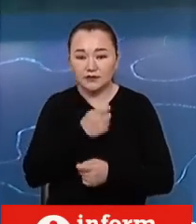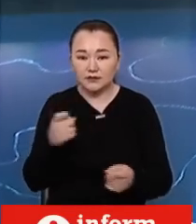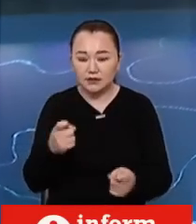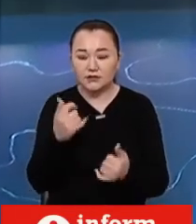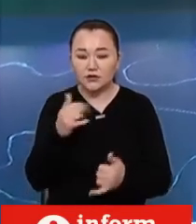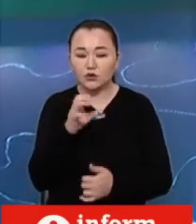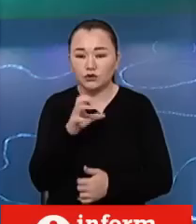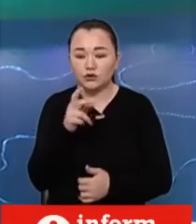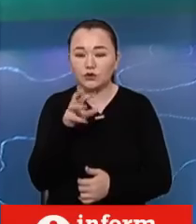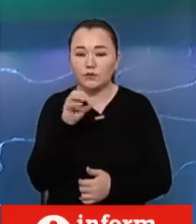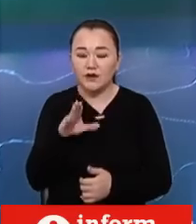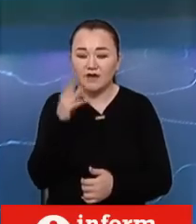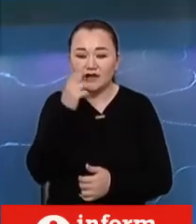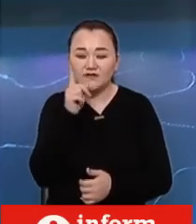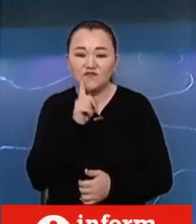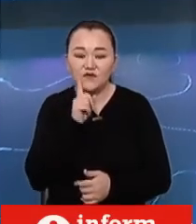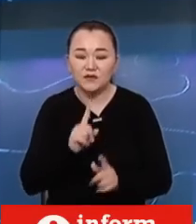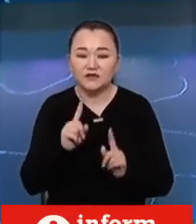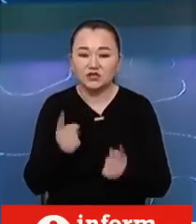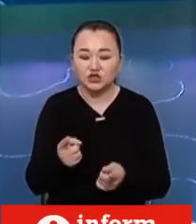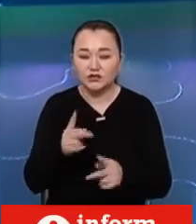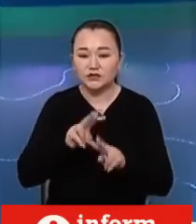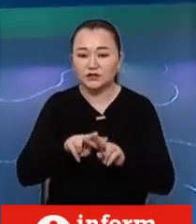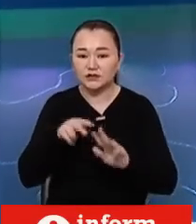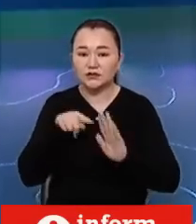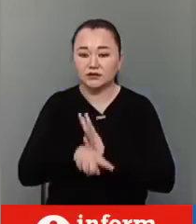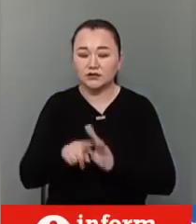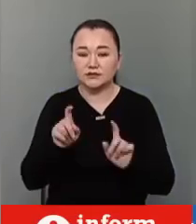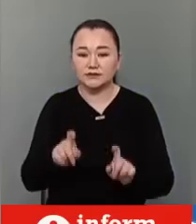Қазір Серік Күдебаев Астанадағы уақытша ұстау изоляторында қамауда отыр.